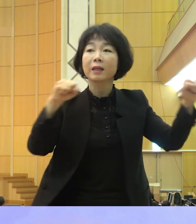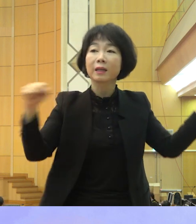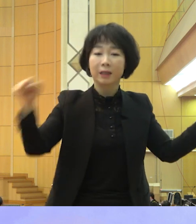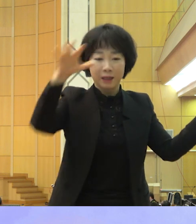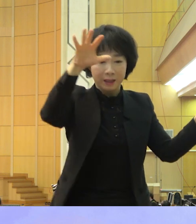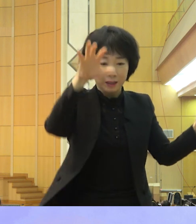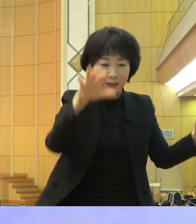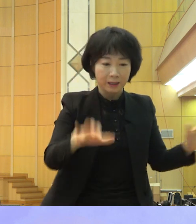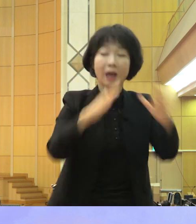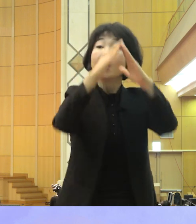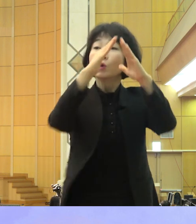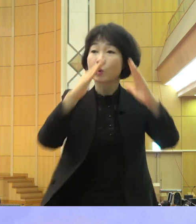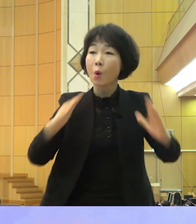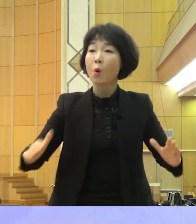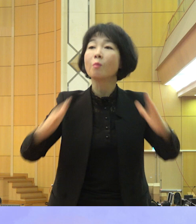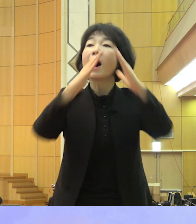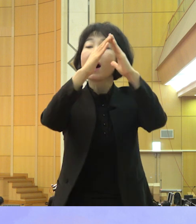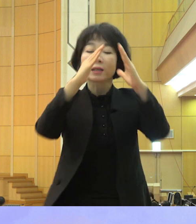어친들이